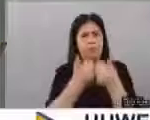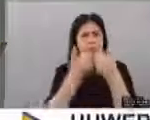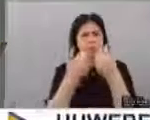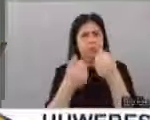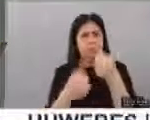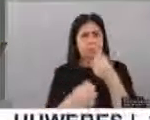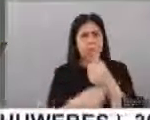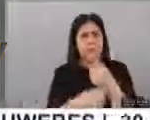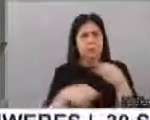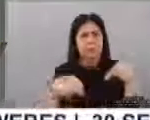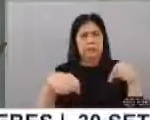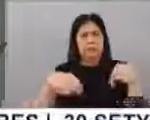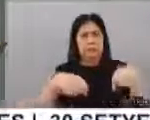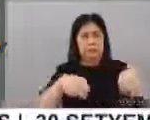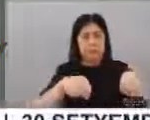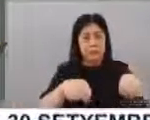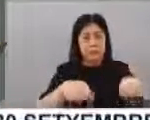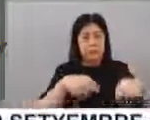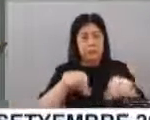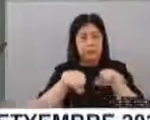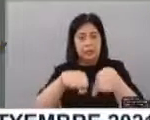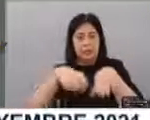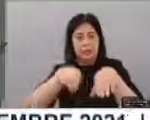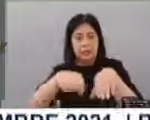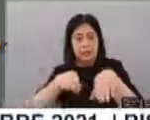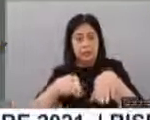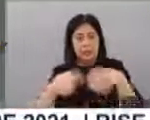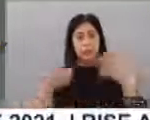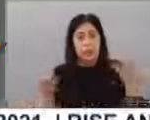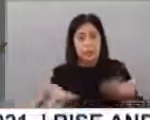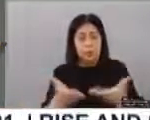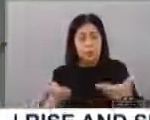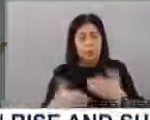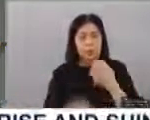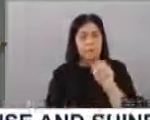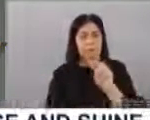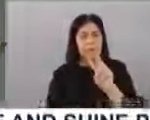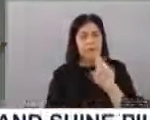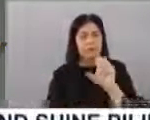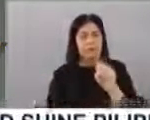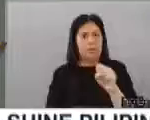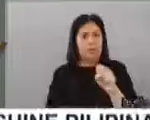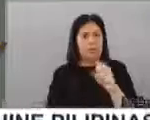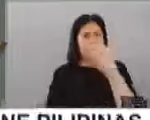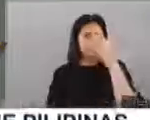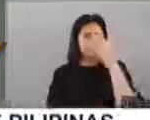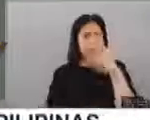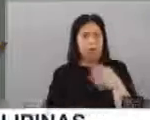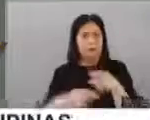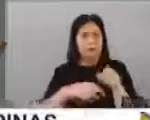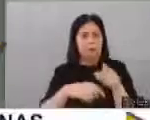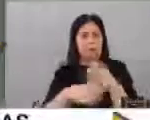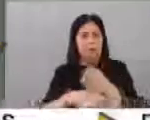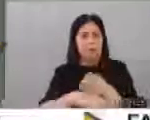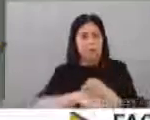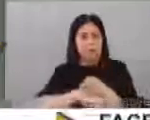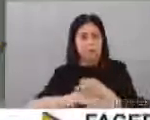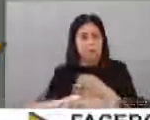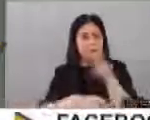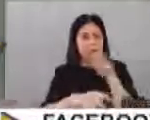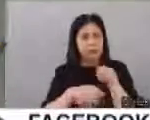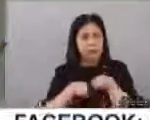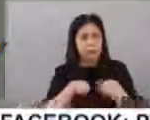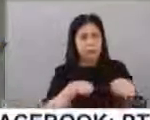ng motorsiklo na papasalubong sa nag-overtake na tricycle. Unang nagbanggaan ang dalawa bago na damay ang nilampasan na